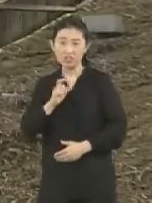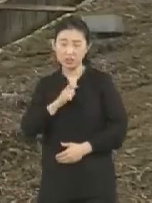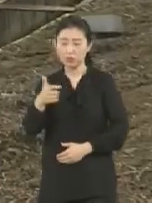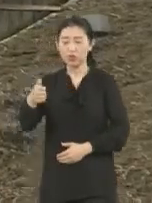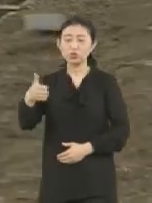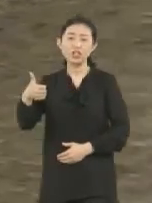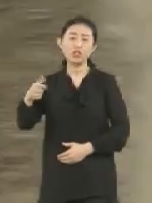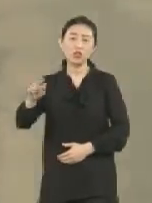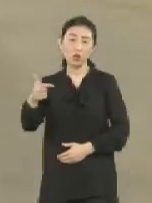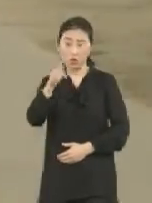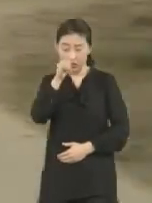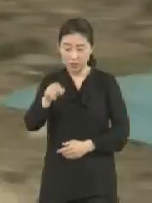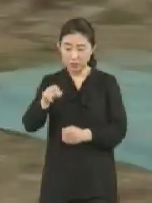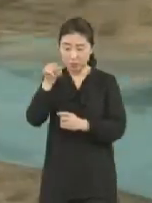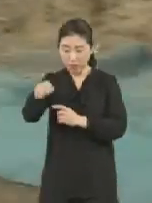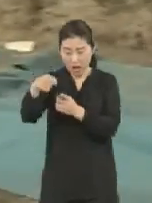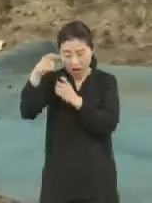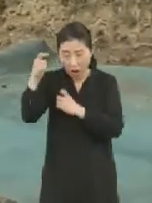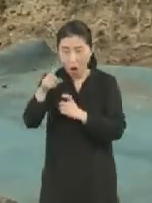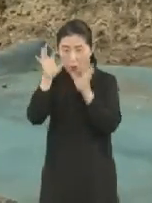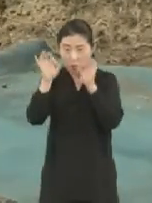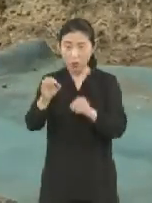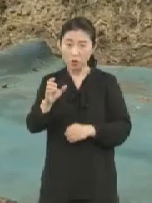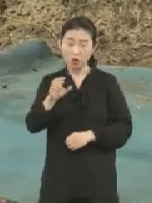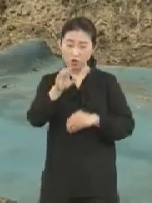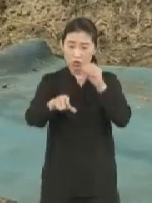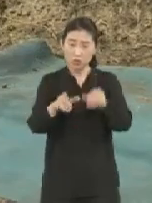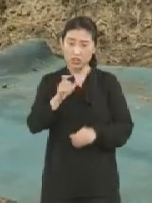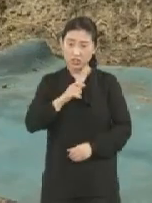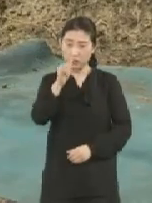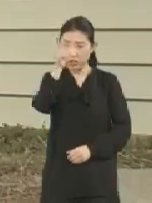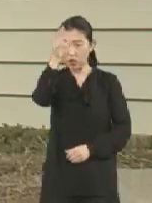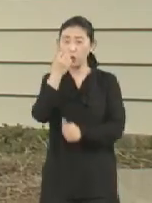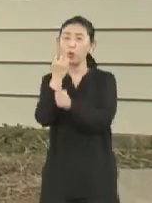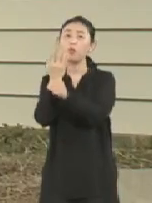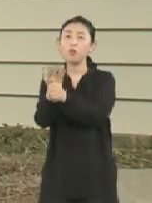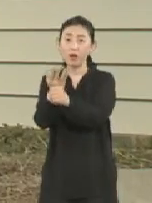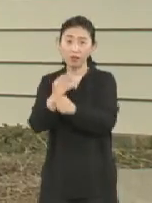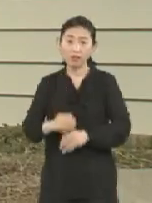현장 조사를 벌인 뒤 투기 의심 사례는 고발 한다는 방송입니다